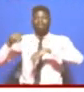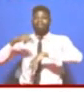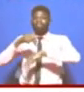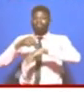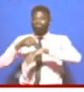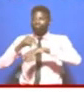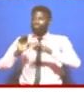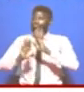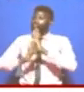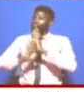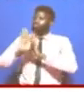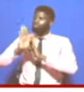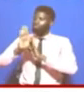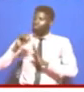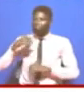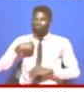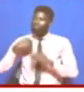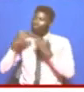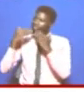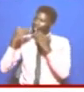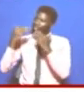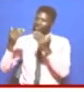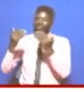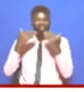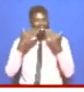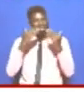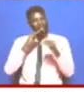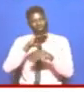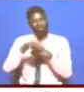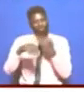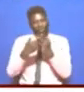niwashukuru wote ambao wamehusika kwa huu mradi.